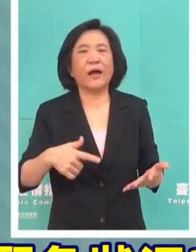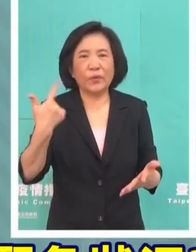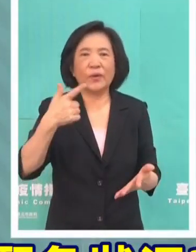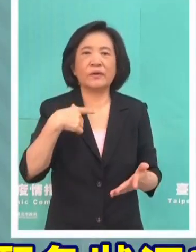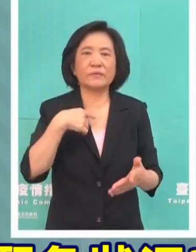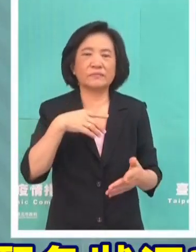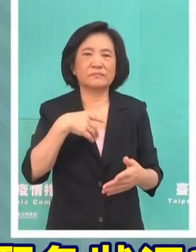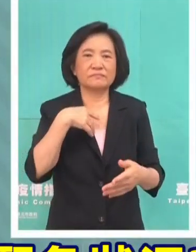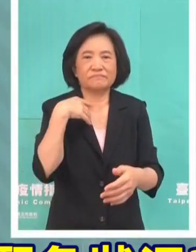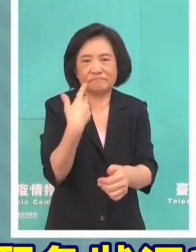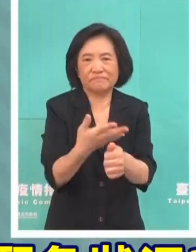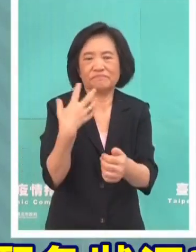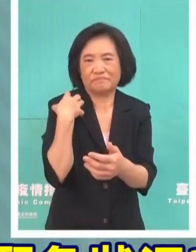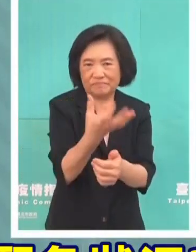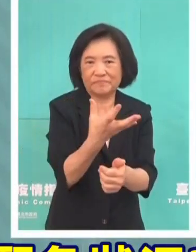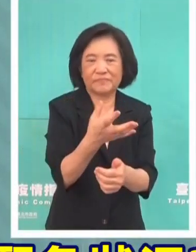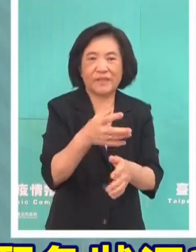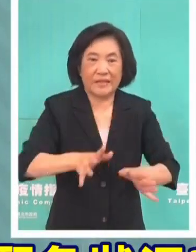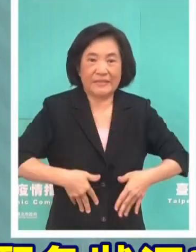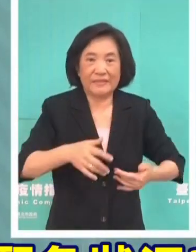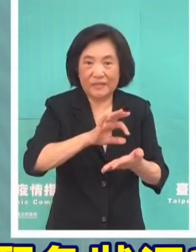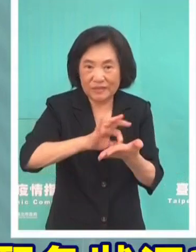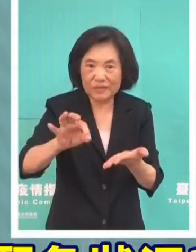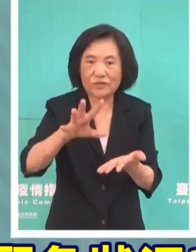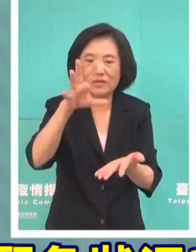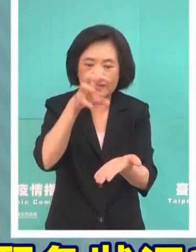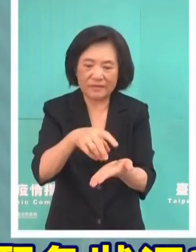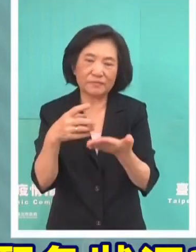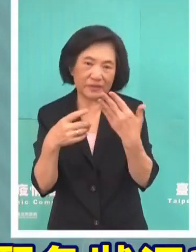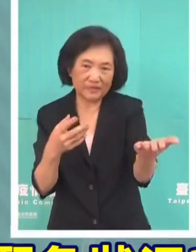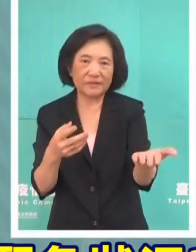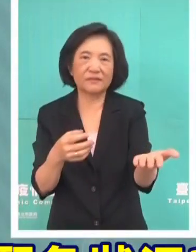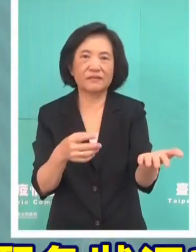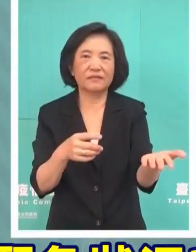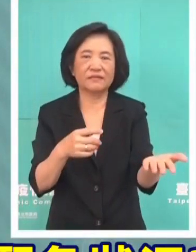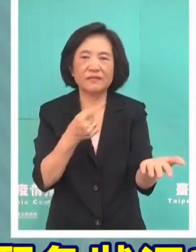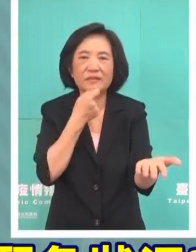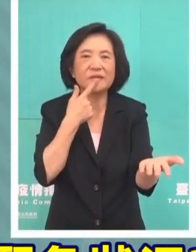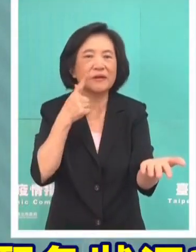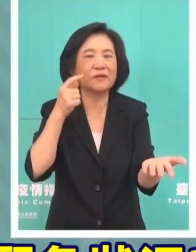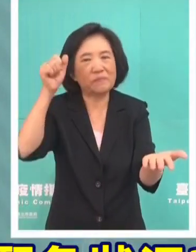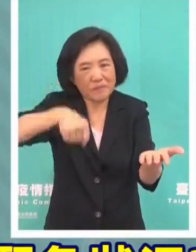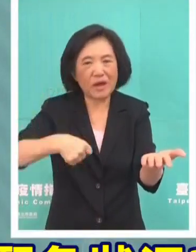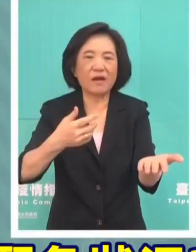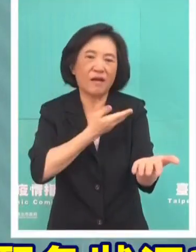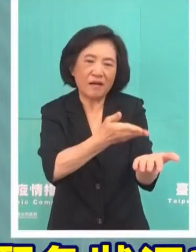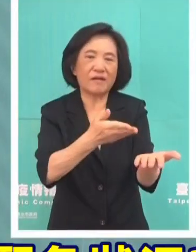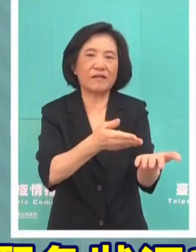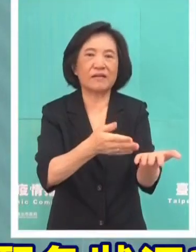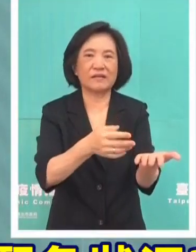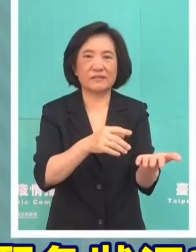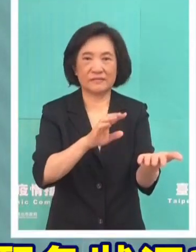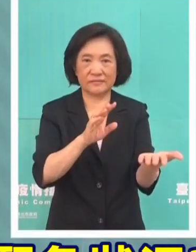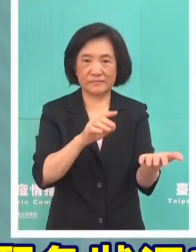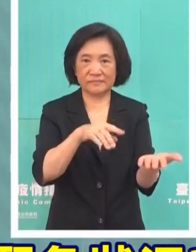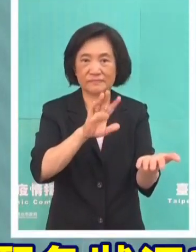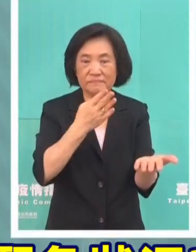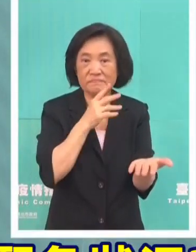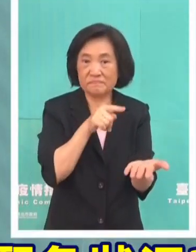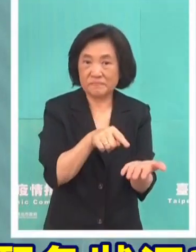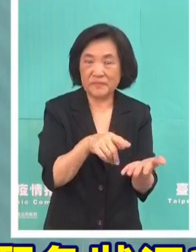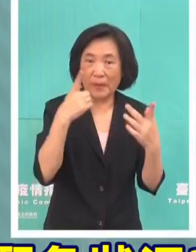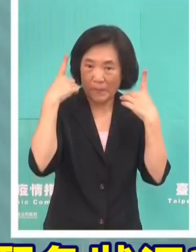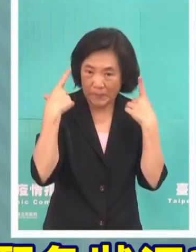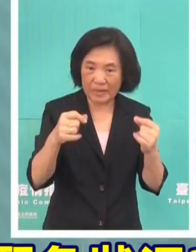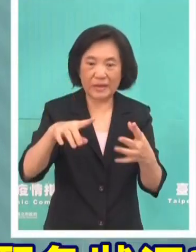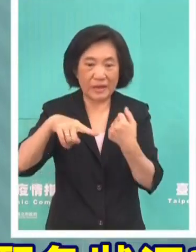他一个哦紧急使用的同意授权，但是在同时你知道。其实原来